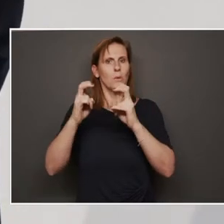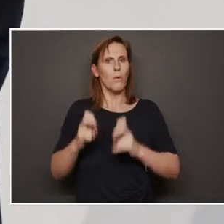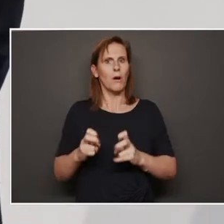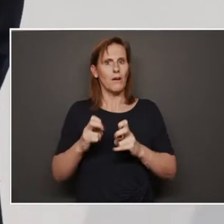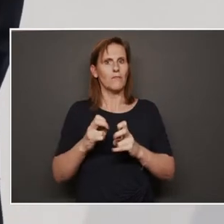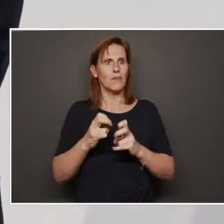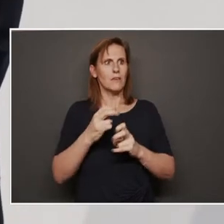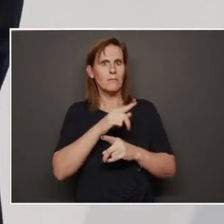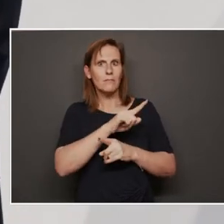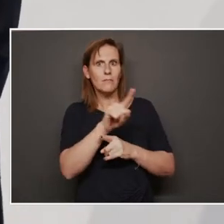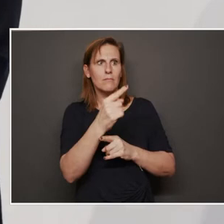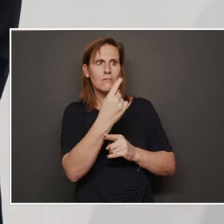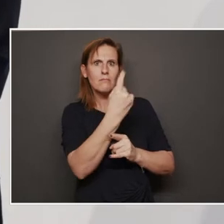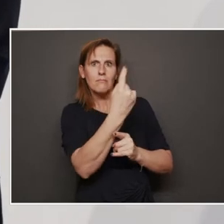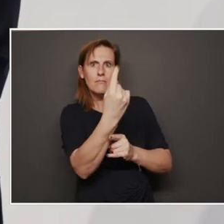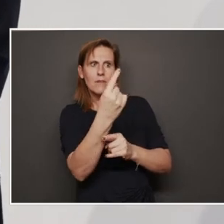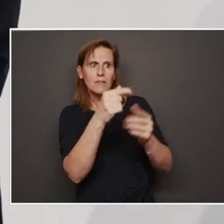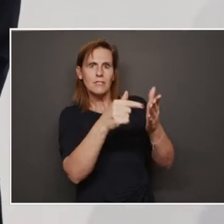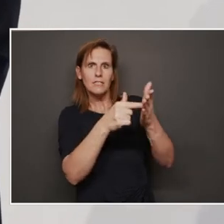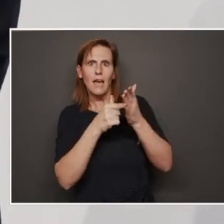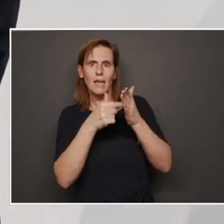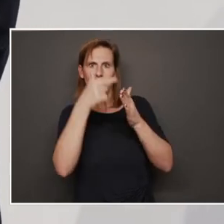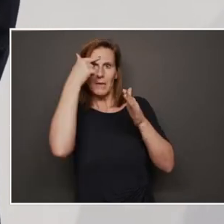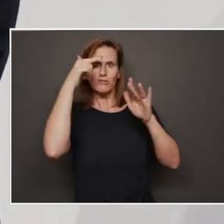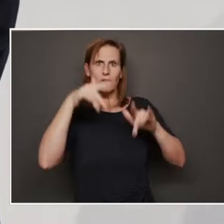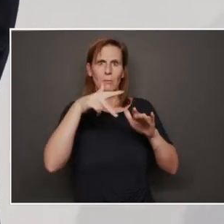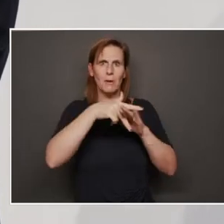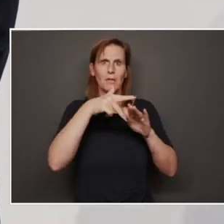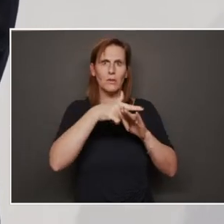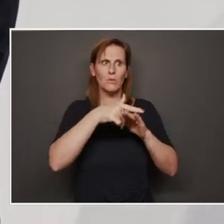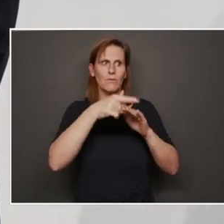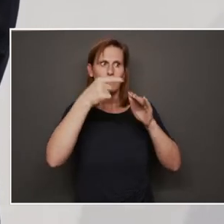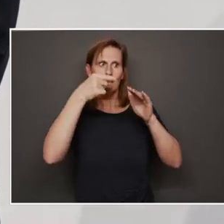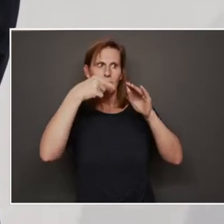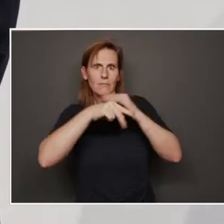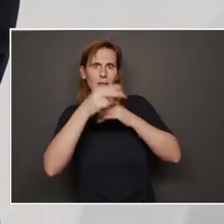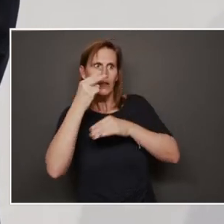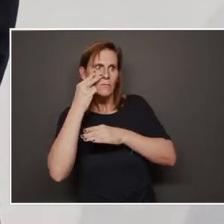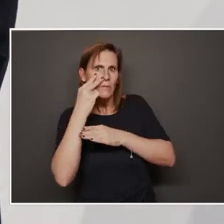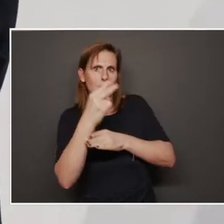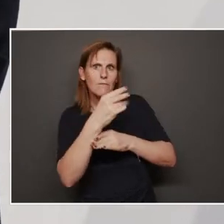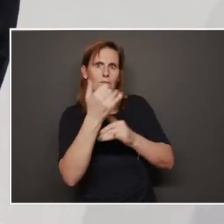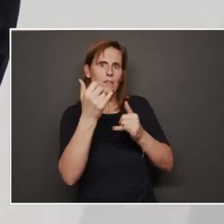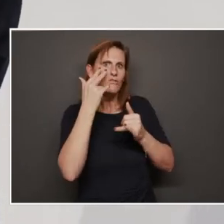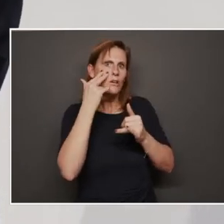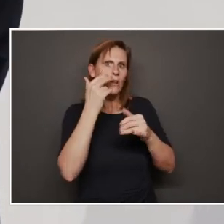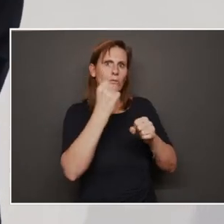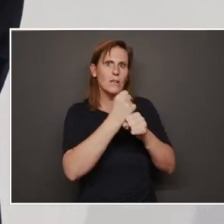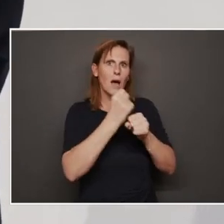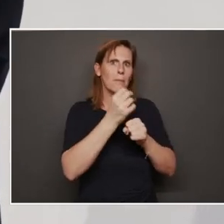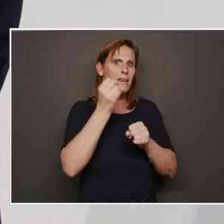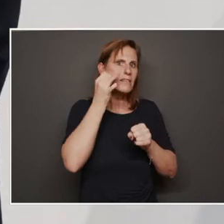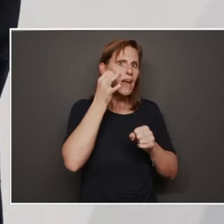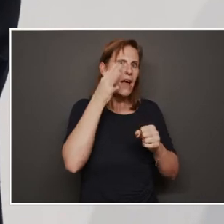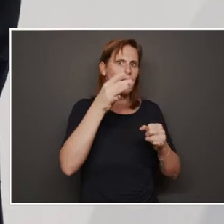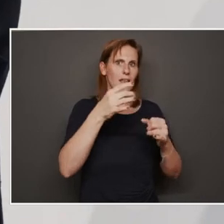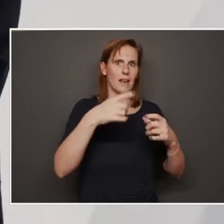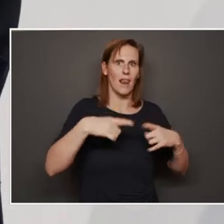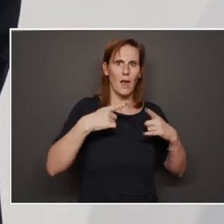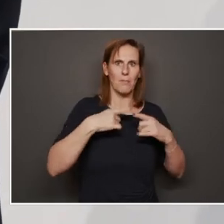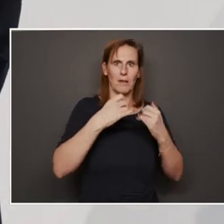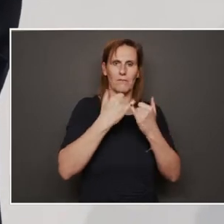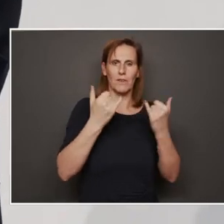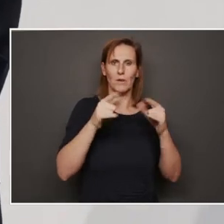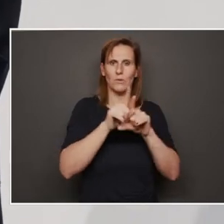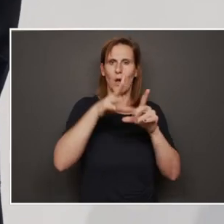gemacht, die uns einen Einblick in ihren Arbeitsalltag gestatten und welche Hilfsmittel ihnen die Teilhabe